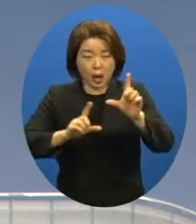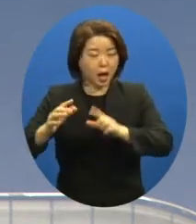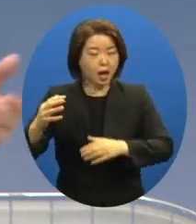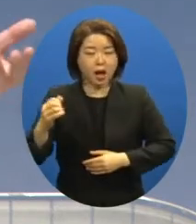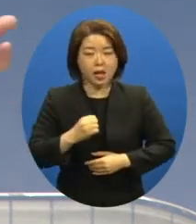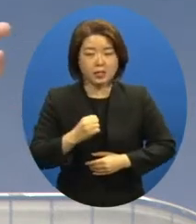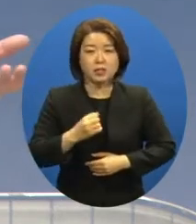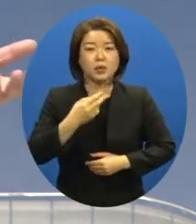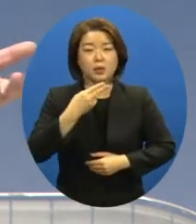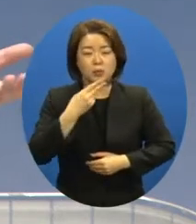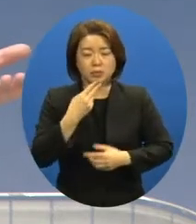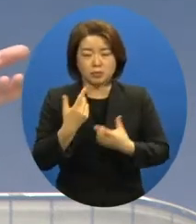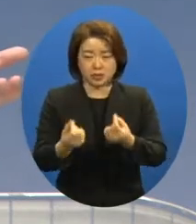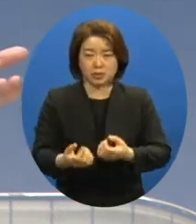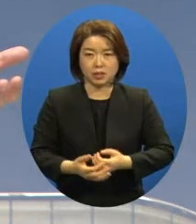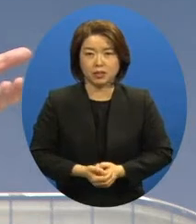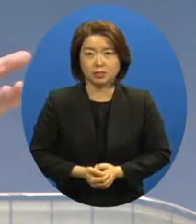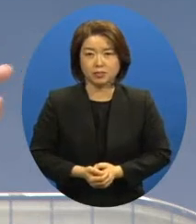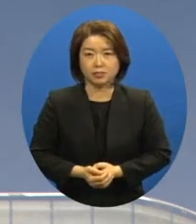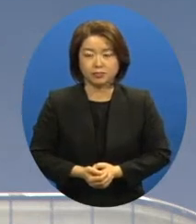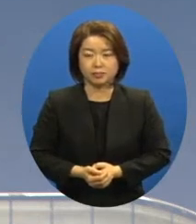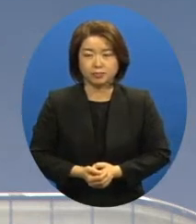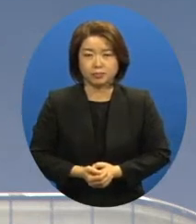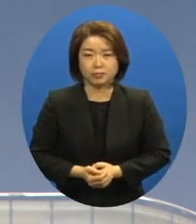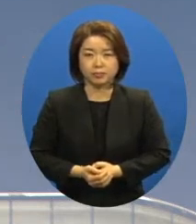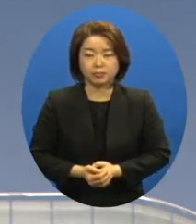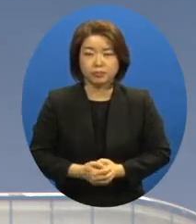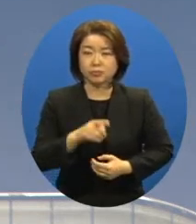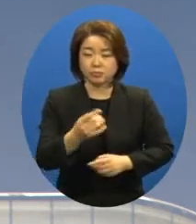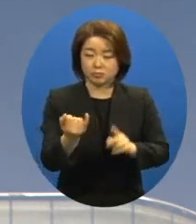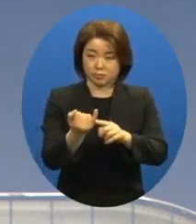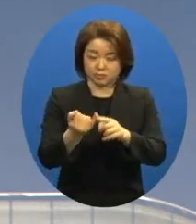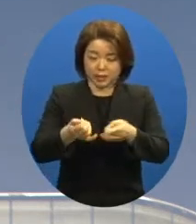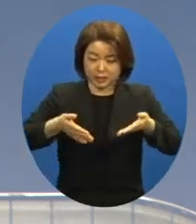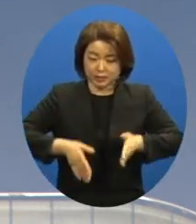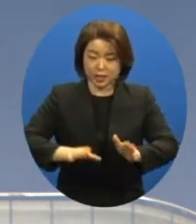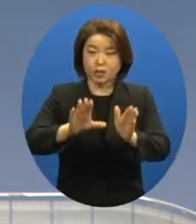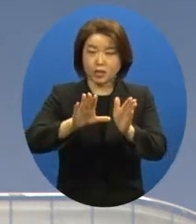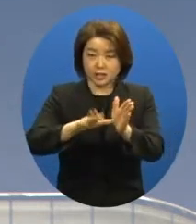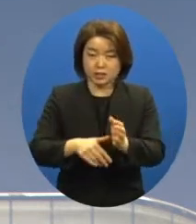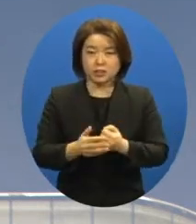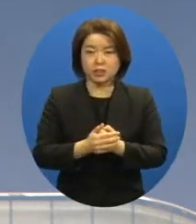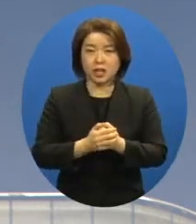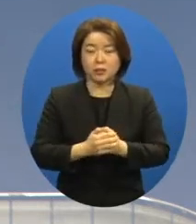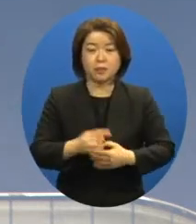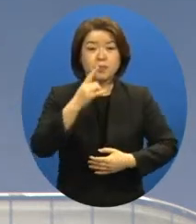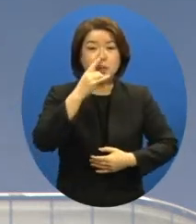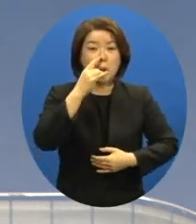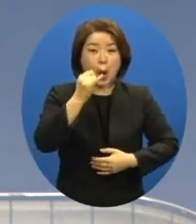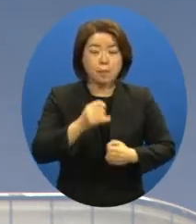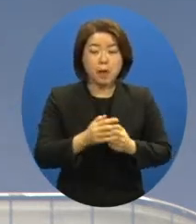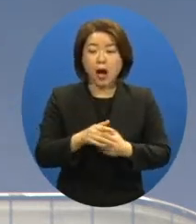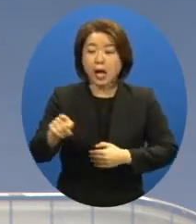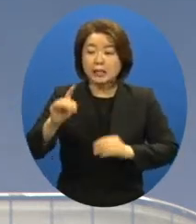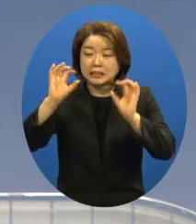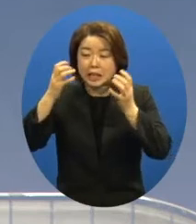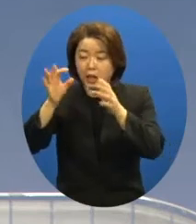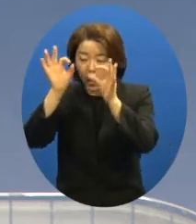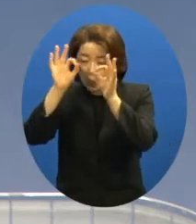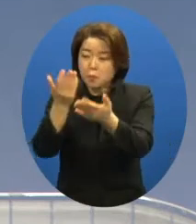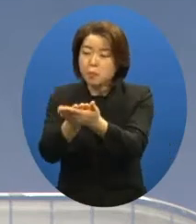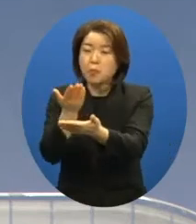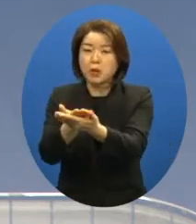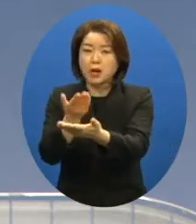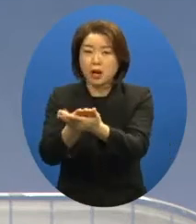것은 한쪽 다리밖에 없었습니다. 그가 태어났을 때 엄마가 그 태어난 아기를